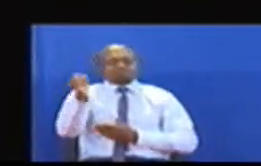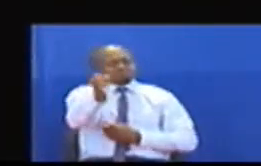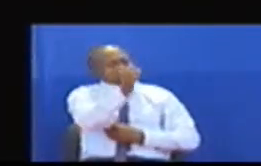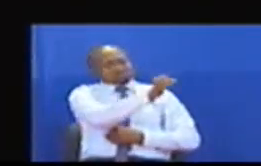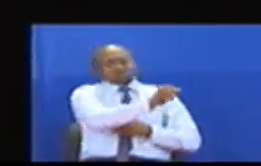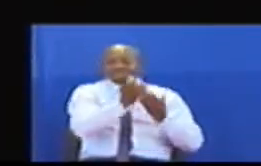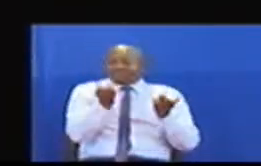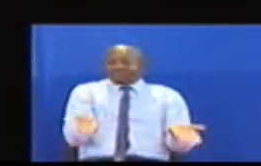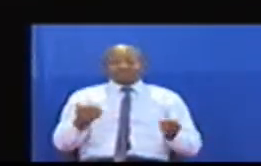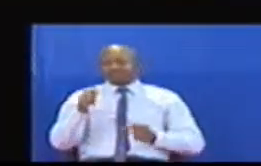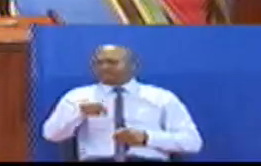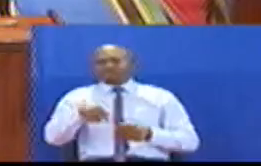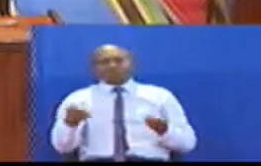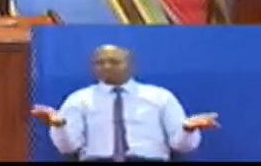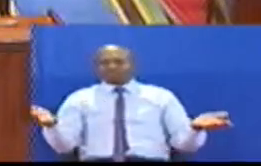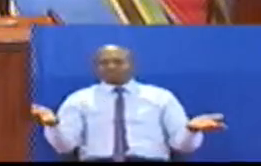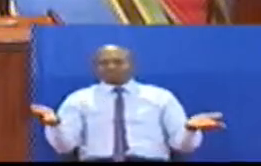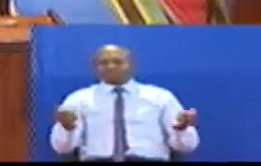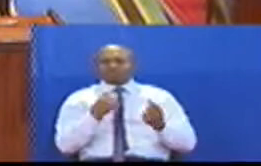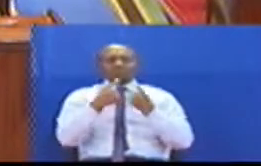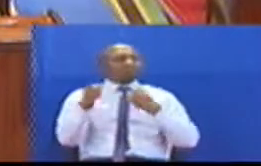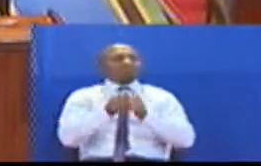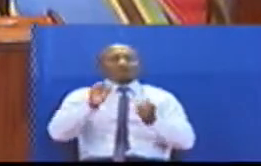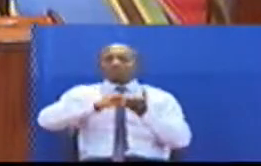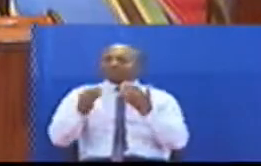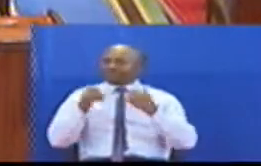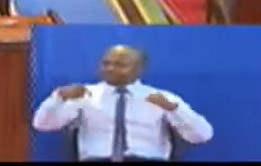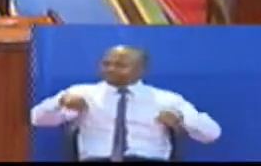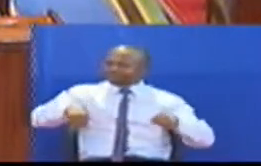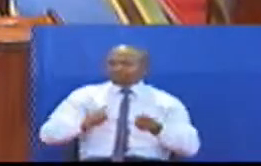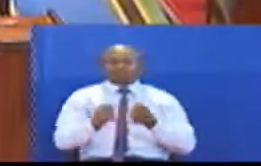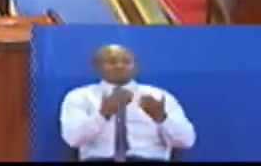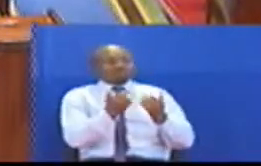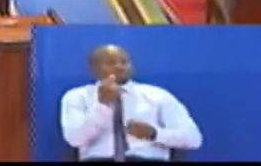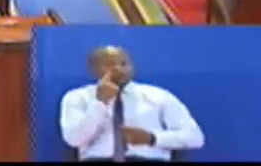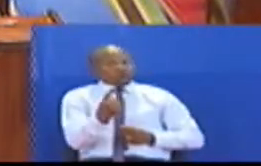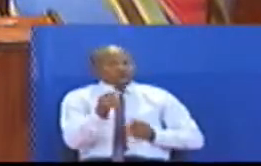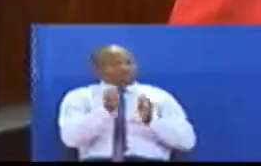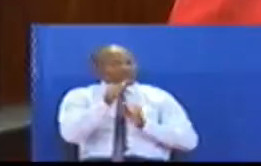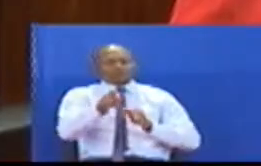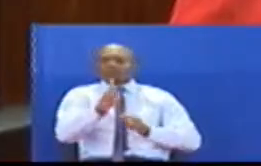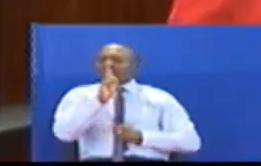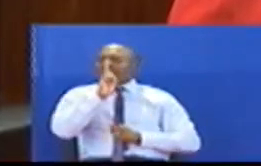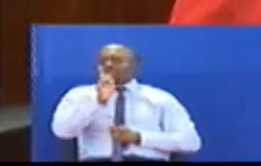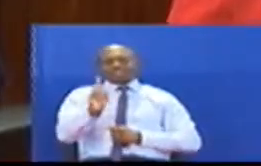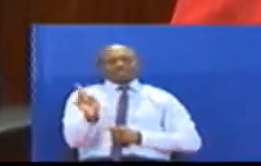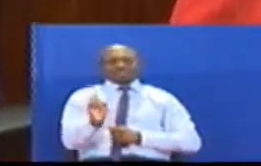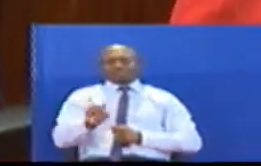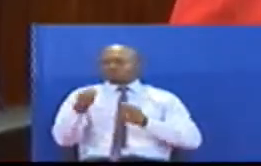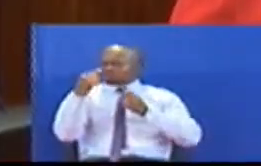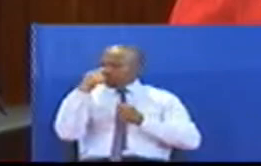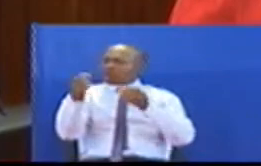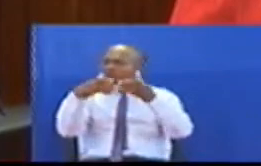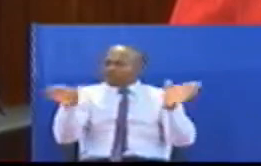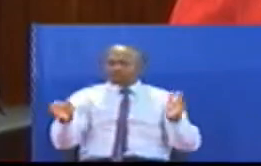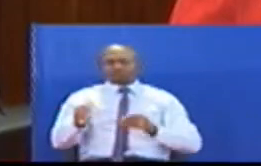leo leo hii wanazungumza kitu gani? Maana tumeona maana hii vitu sio siri. Unaona wazi Mheshimiwa